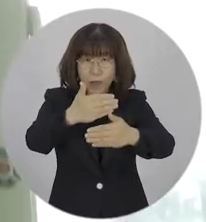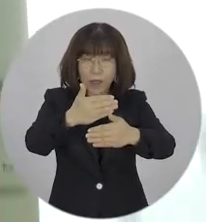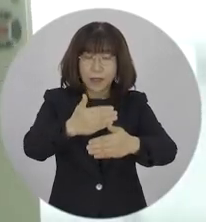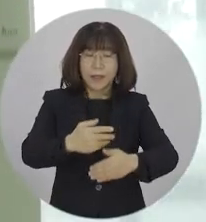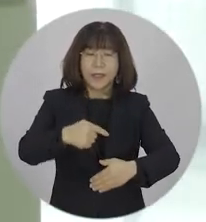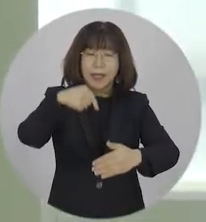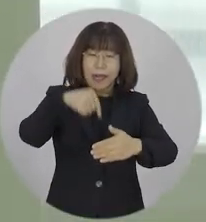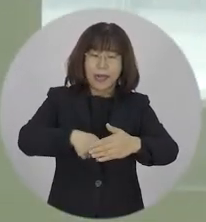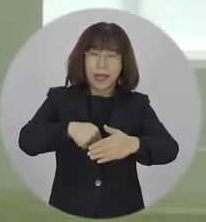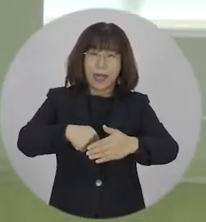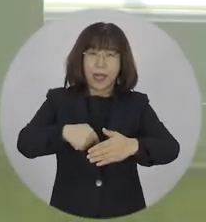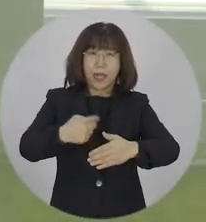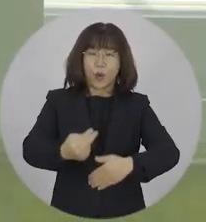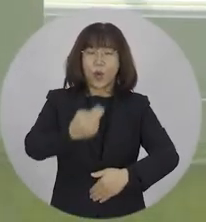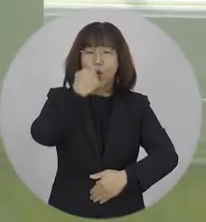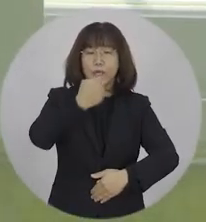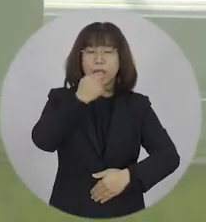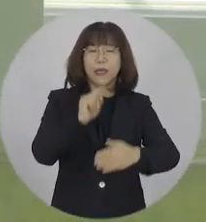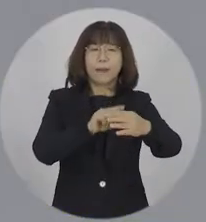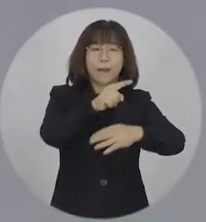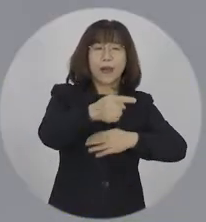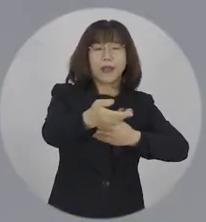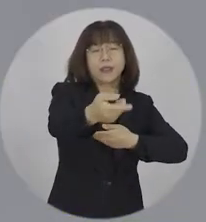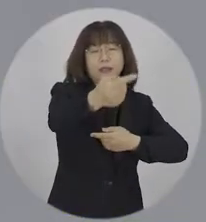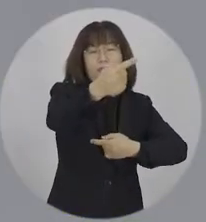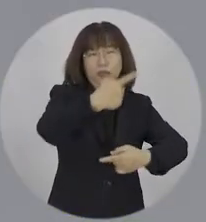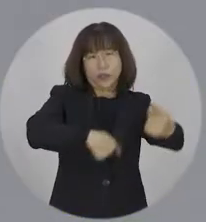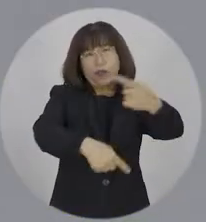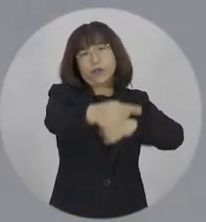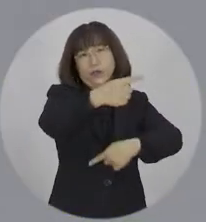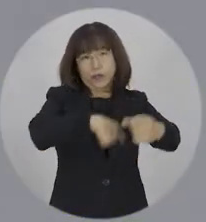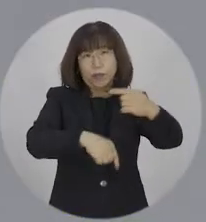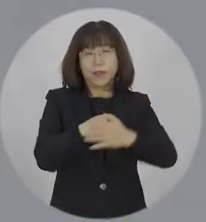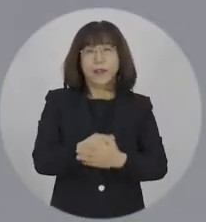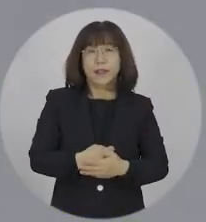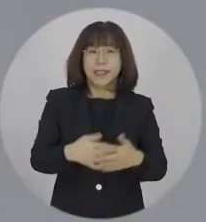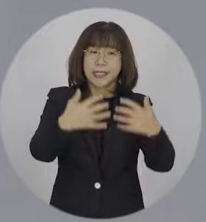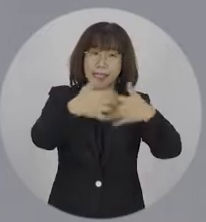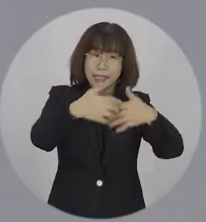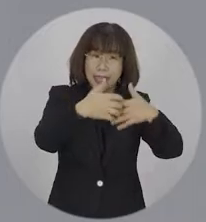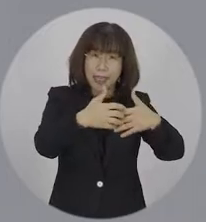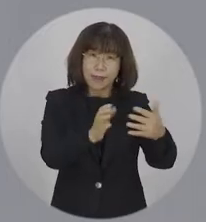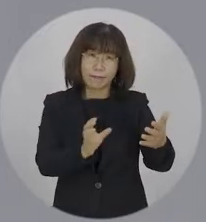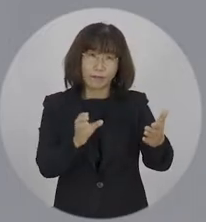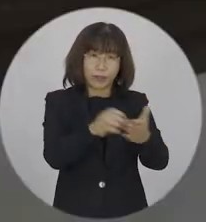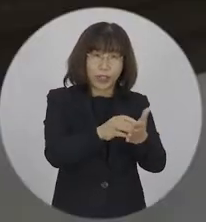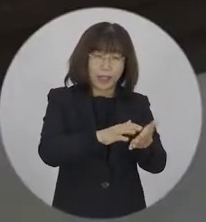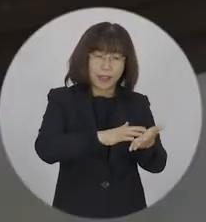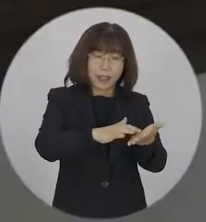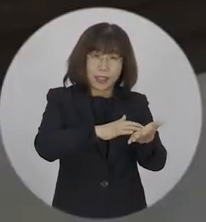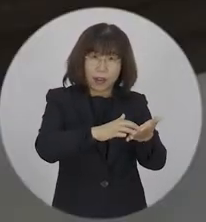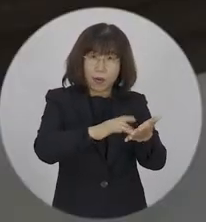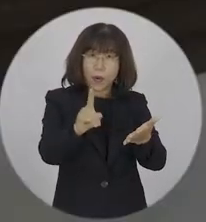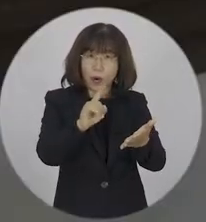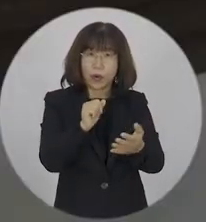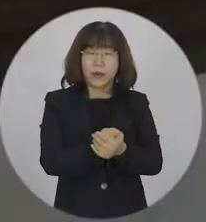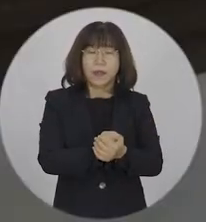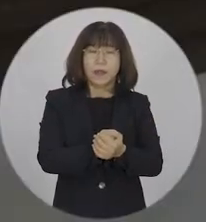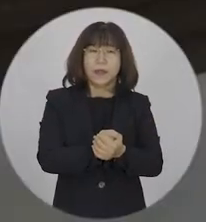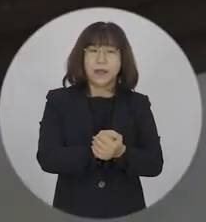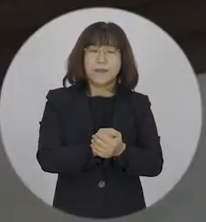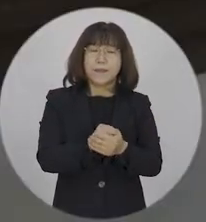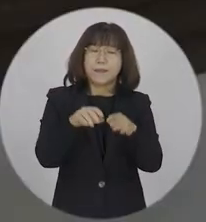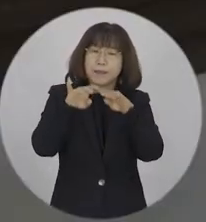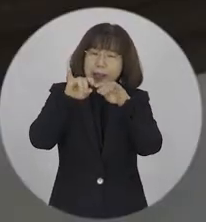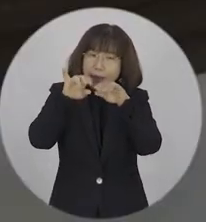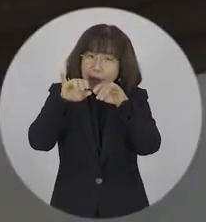정화해 실내 공기와 순환시키는 방식으로 작동됩니다. 특히 기기에 부착된 측정 센서가